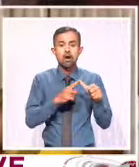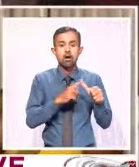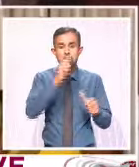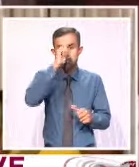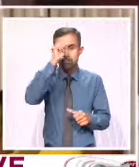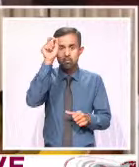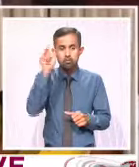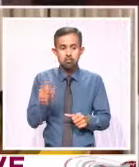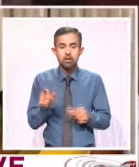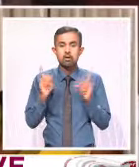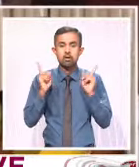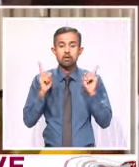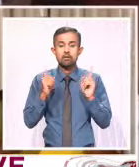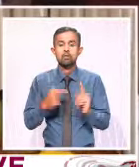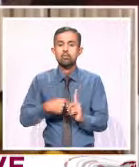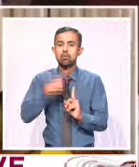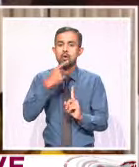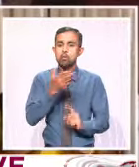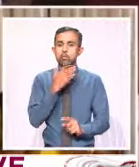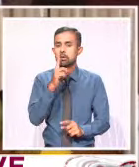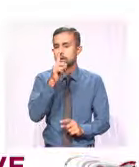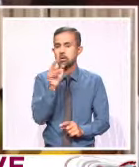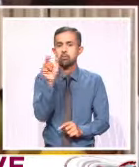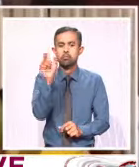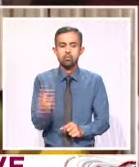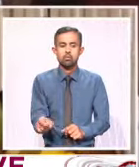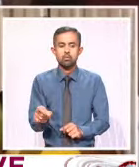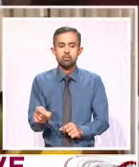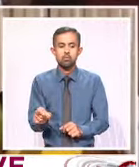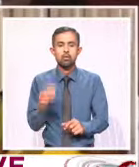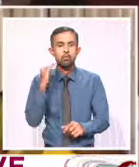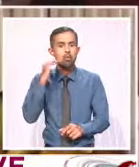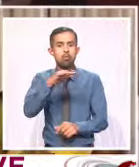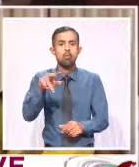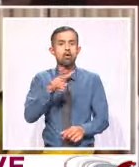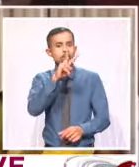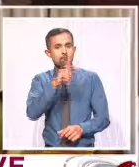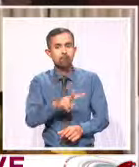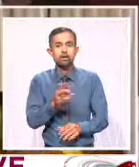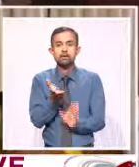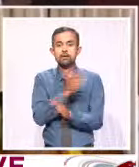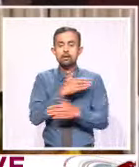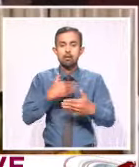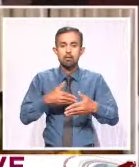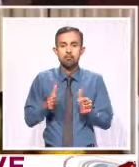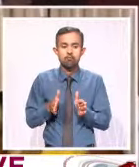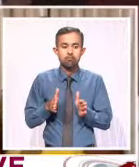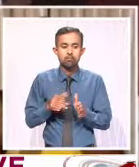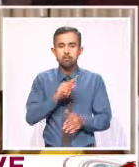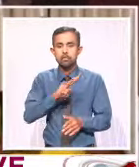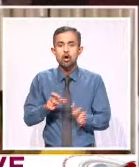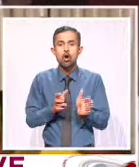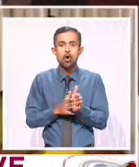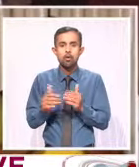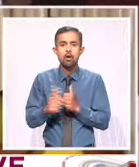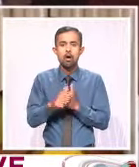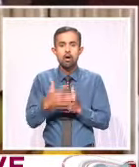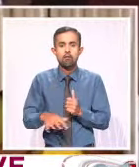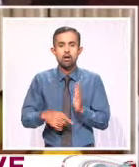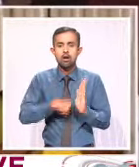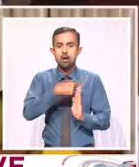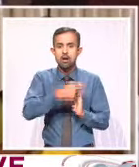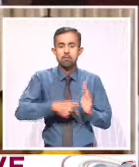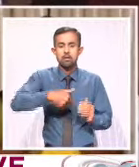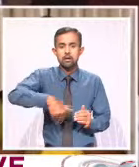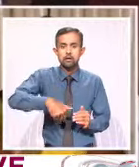රද්දුක තමයි ක්‍රිකට් ක්‍රීඩාව ගොඩ දාන්න පුළුවන් එක පුද්ගලයා. ජනතාව විශ්වාසය තියෙනවා. මේ කැබිනට් එකේ කැබිනට් සබ් කමිටි එකක් පත් කෙරුවා ශ්‍රී